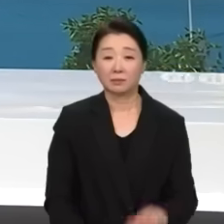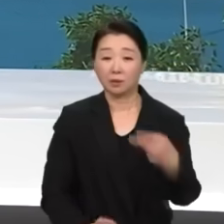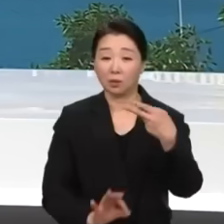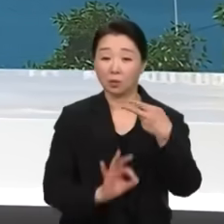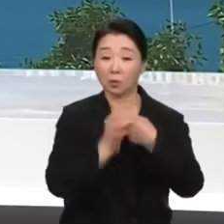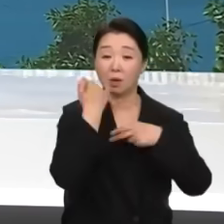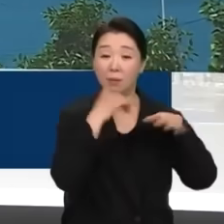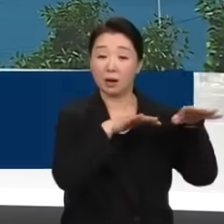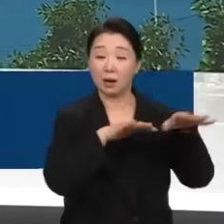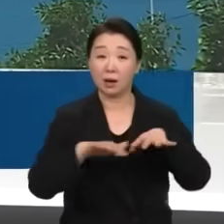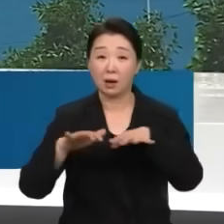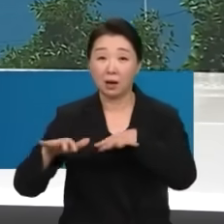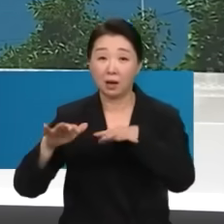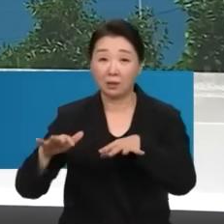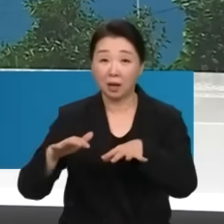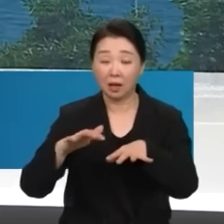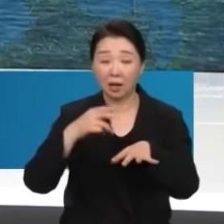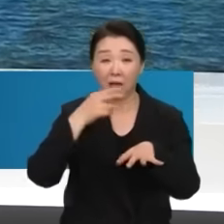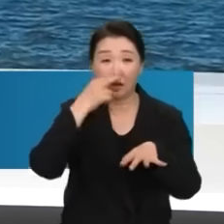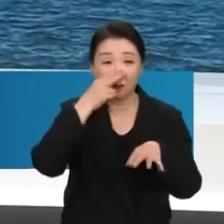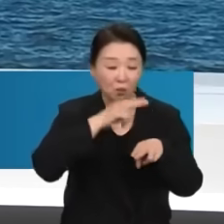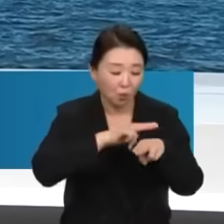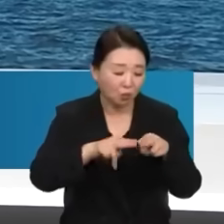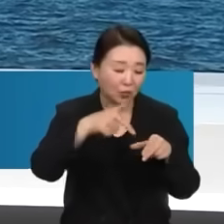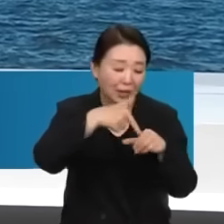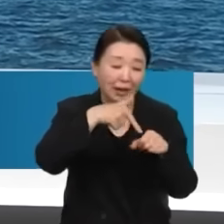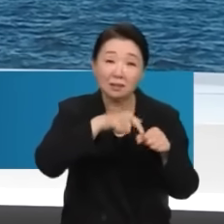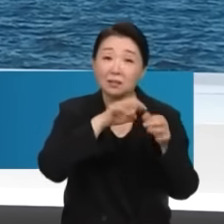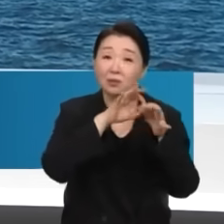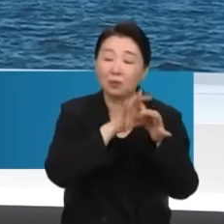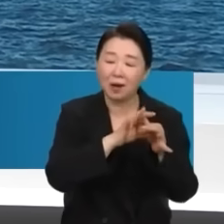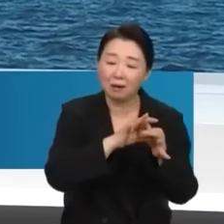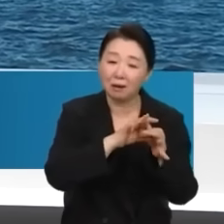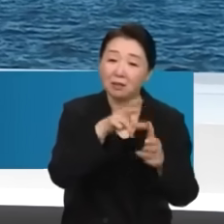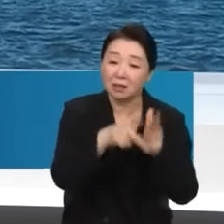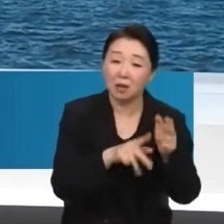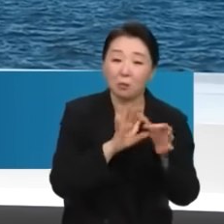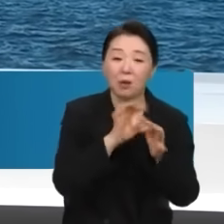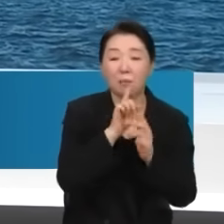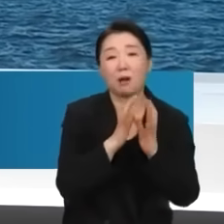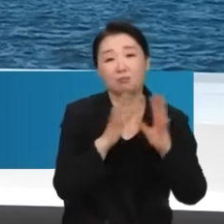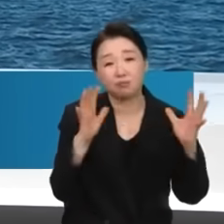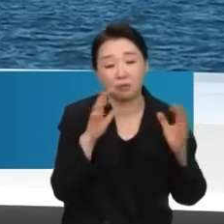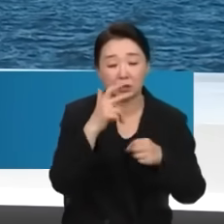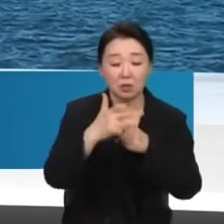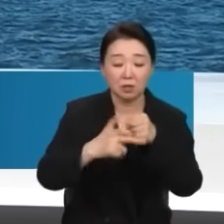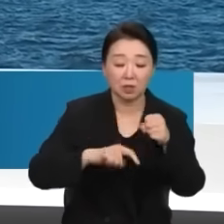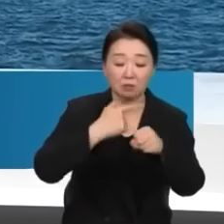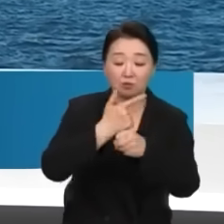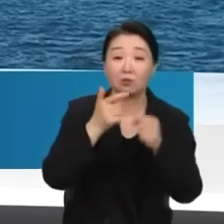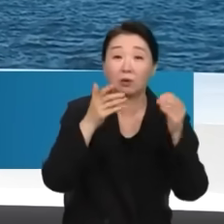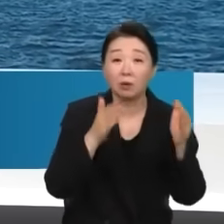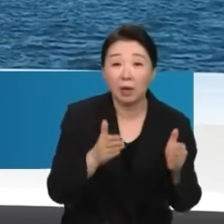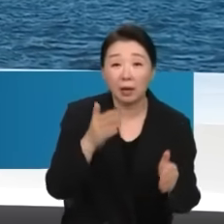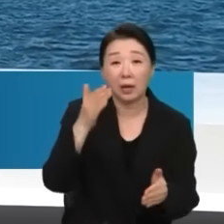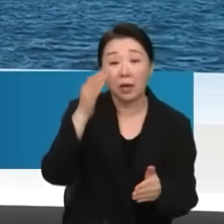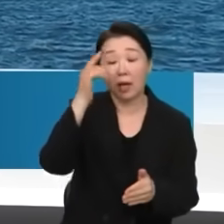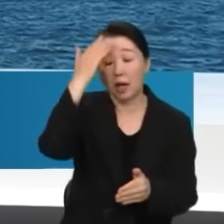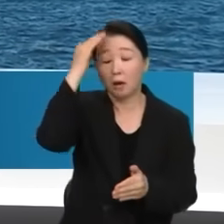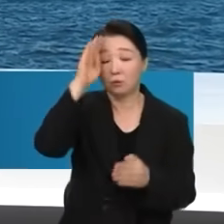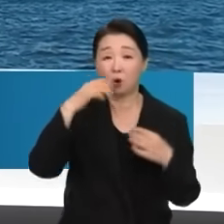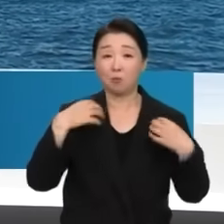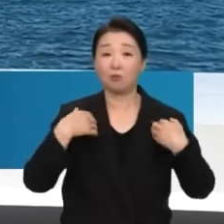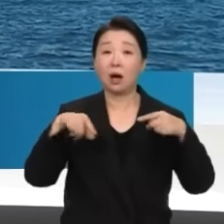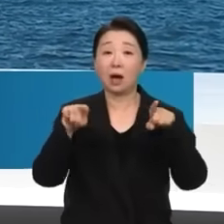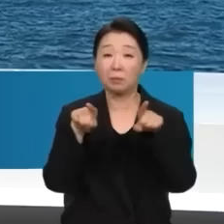동해 석유 가스전 사업을 둘러싸고 논란이 이어지고 있습니다 16년 가까이 우리 정부와 함께 이곳을 공동 탐사해